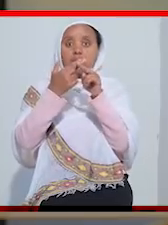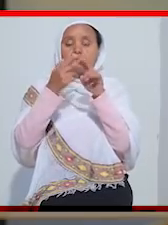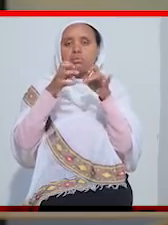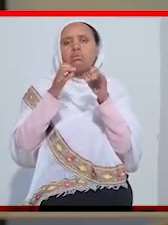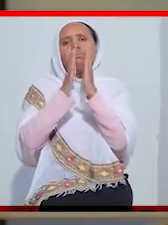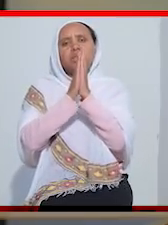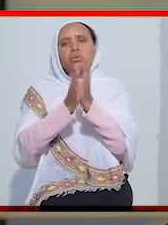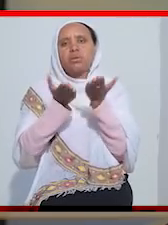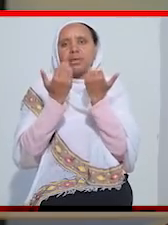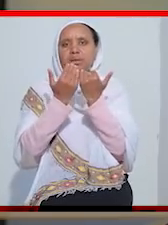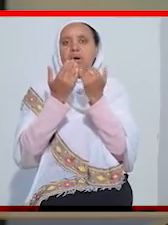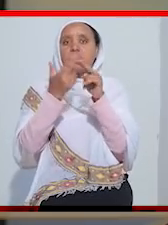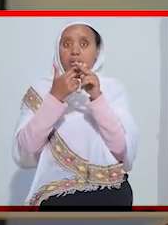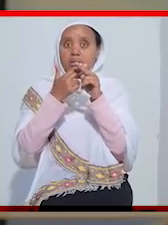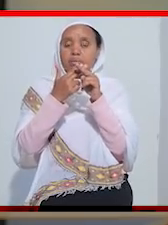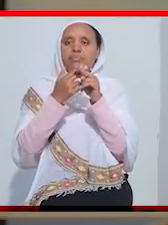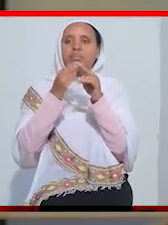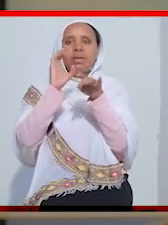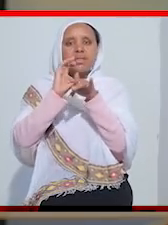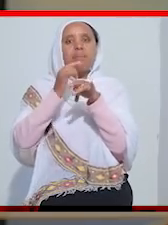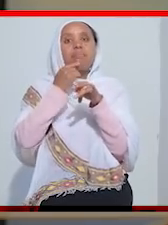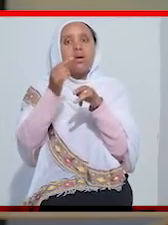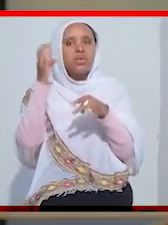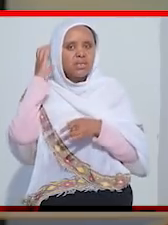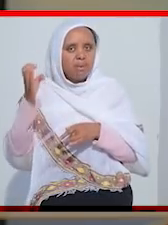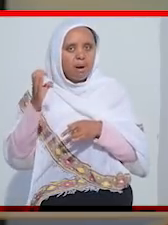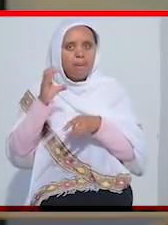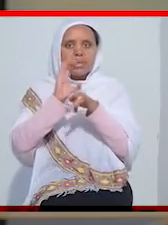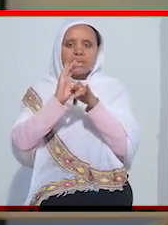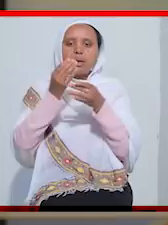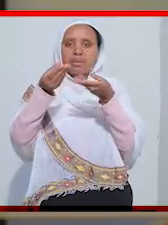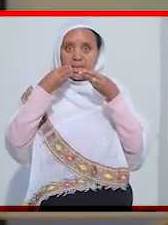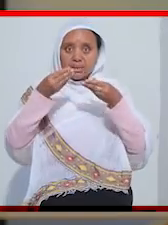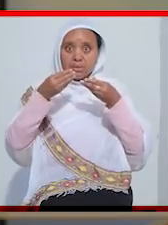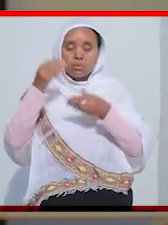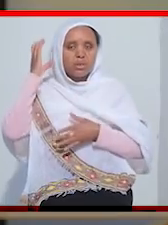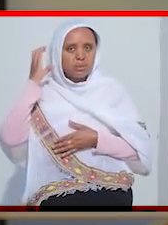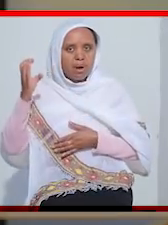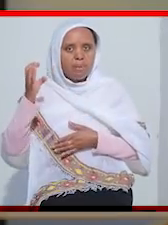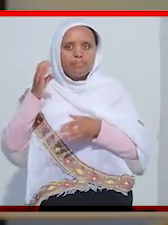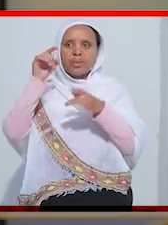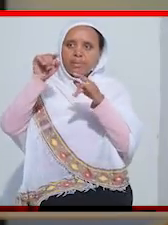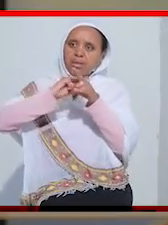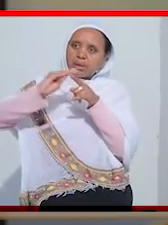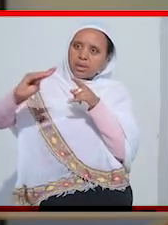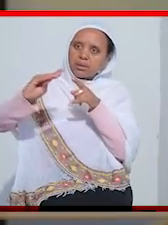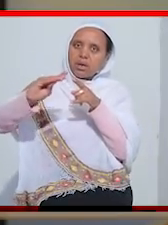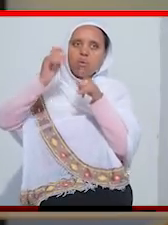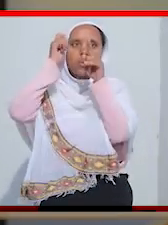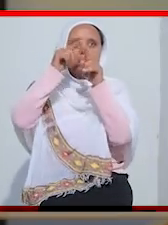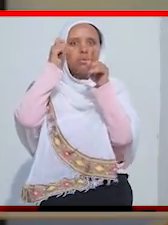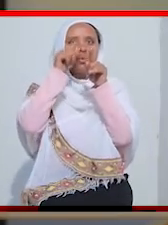ዕድሜዎች እንዲረዝሙ ከፈለግን በጸሎት እንበርታ። ቤተ ክርስቲያን የምትለንን እንስማ። ቤተ ክርስቲያን የምታስተምረንን